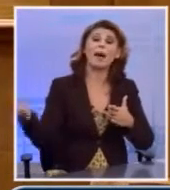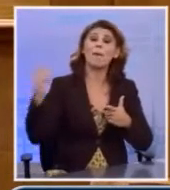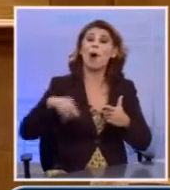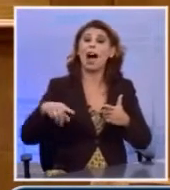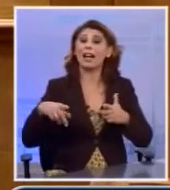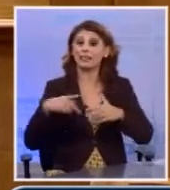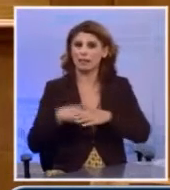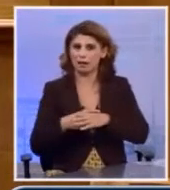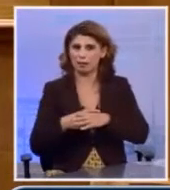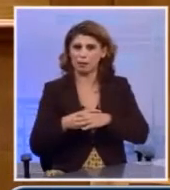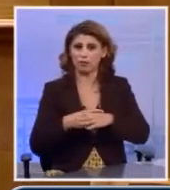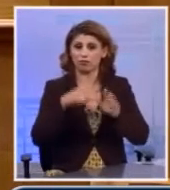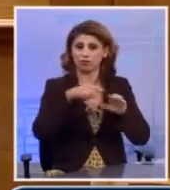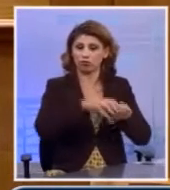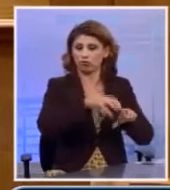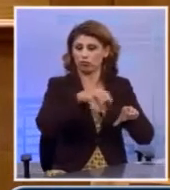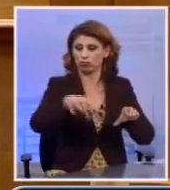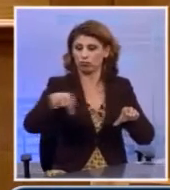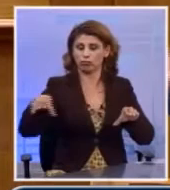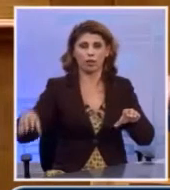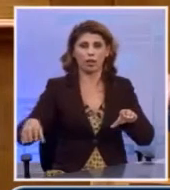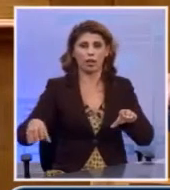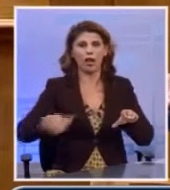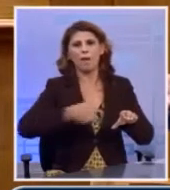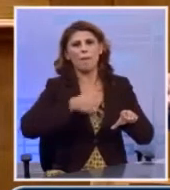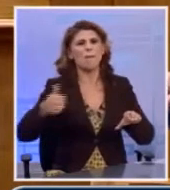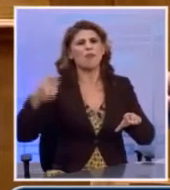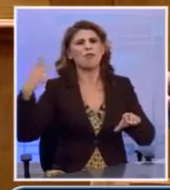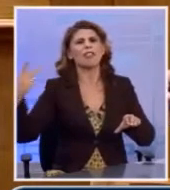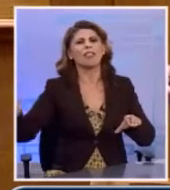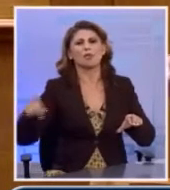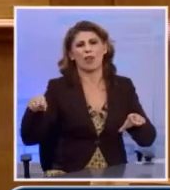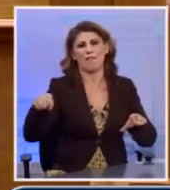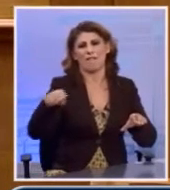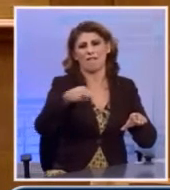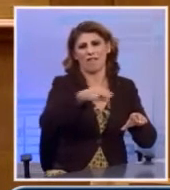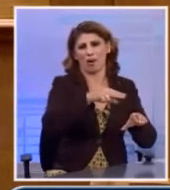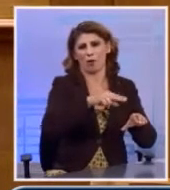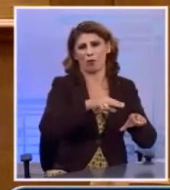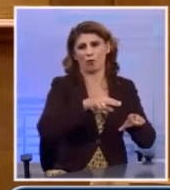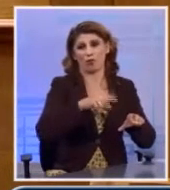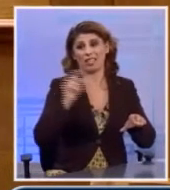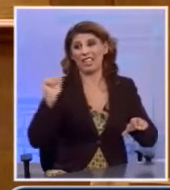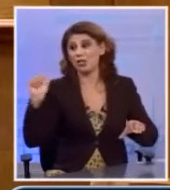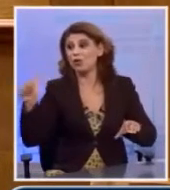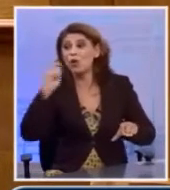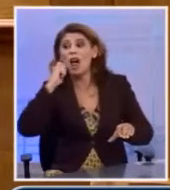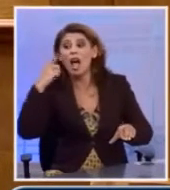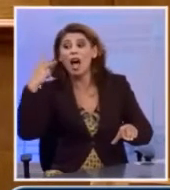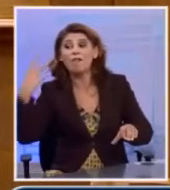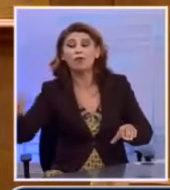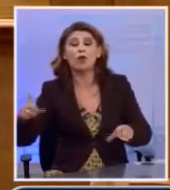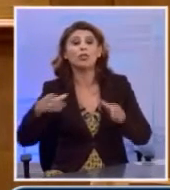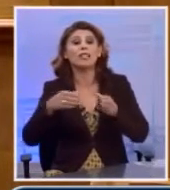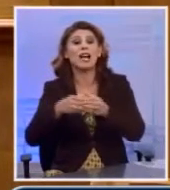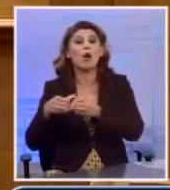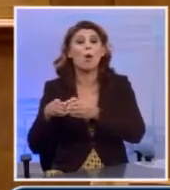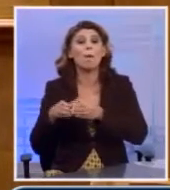τράπεζα, δόθηκε αποκλειστικά στους δικούς σας φίλους και σε εσάς τους ίδιους, στα δικά σας